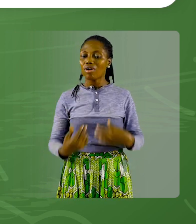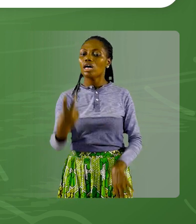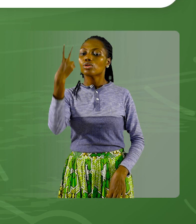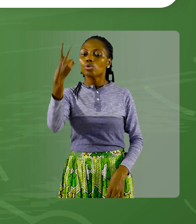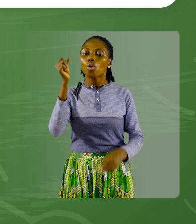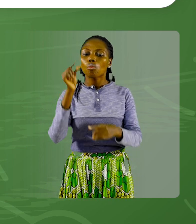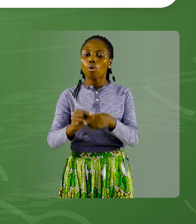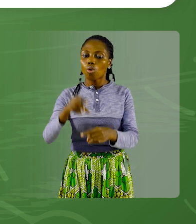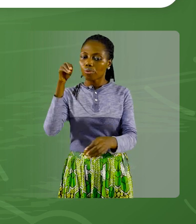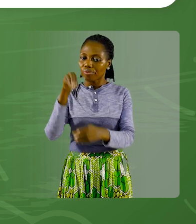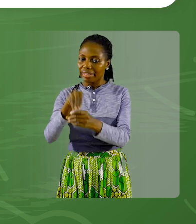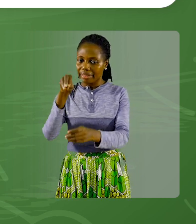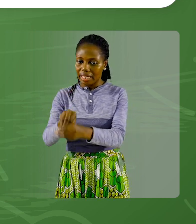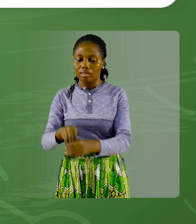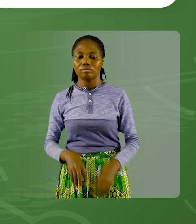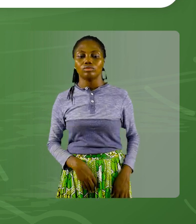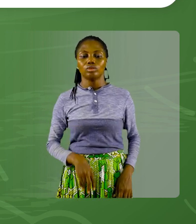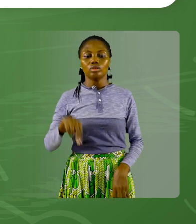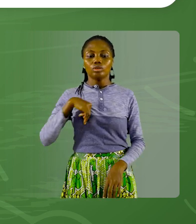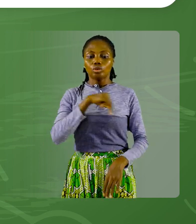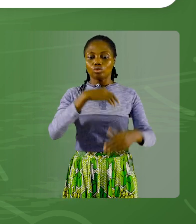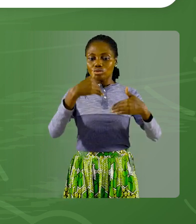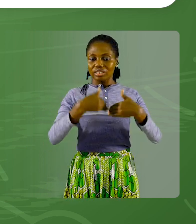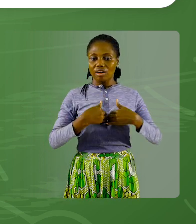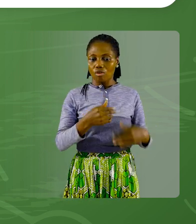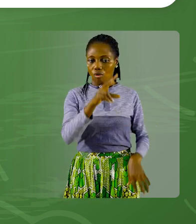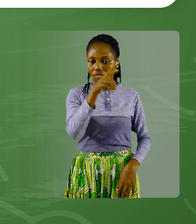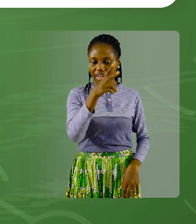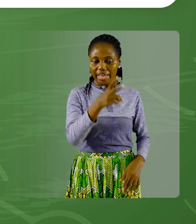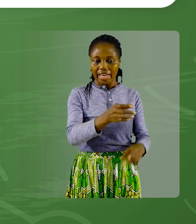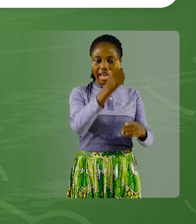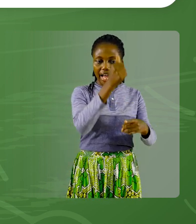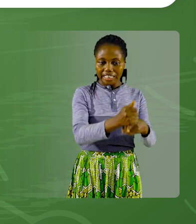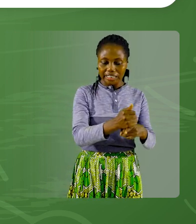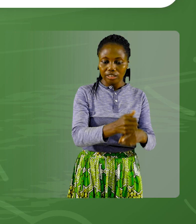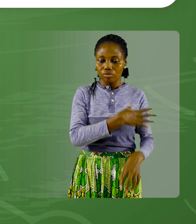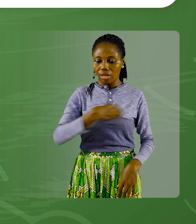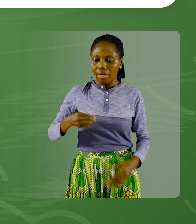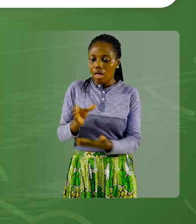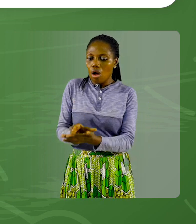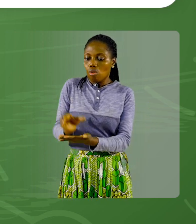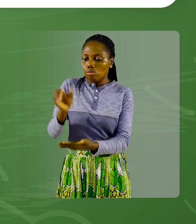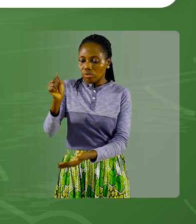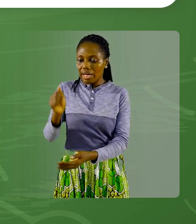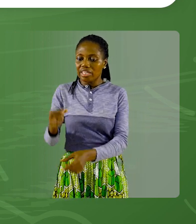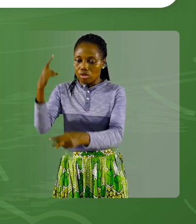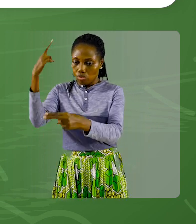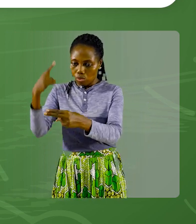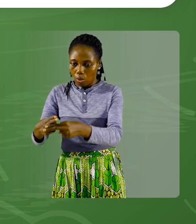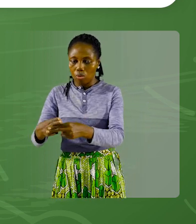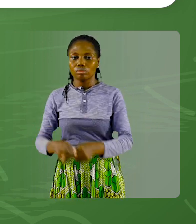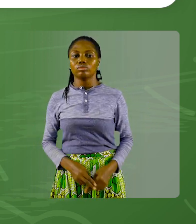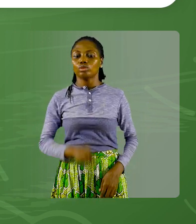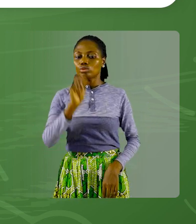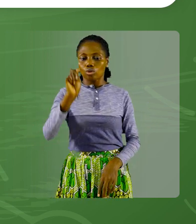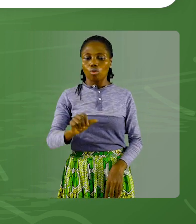d'un adjectif de couleur, d'un nom. Ici, c'est un mot composé. Il n'y a donc pas d'accord. Les gendarmes